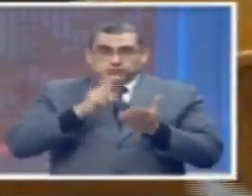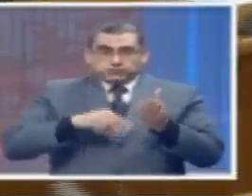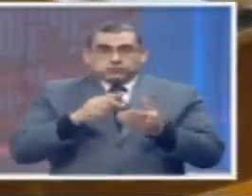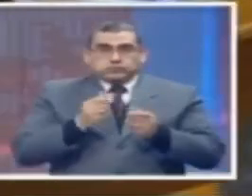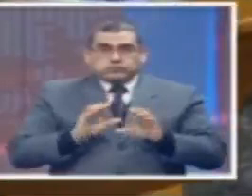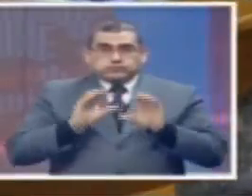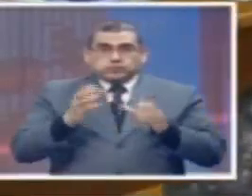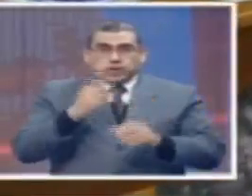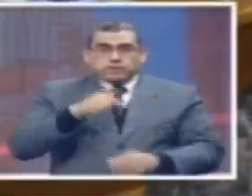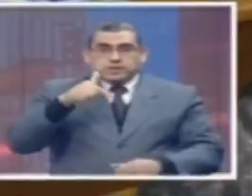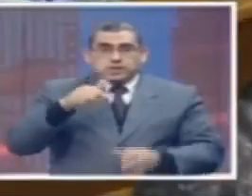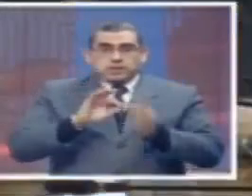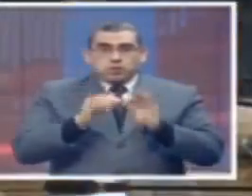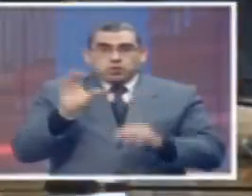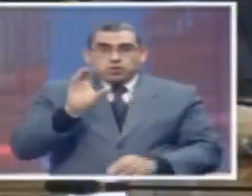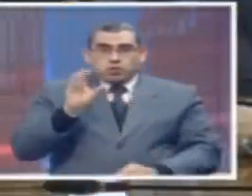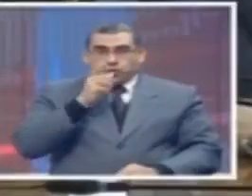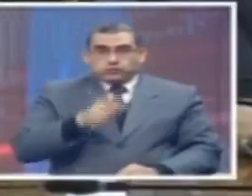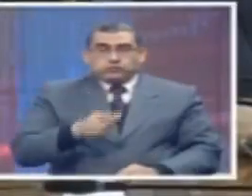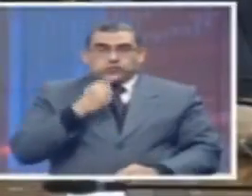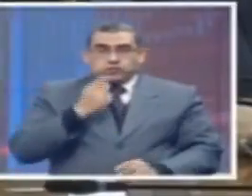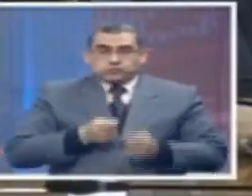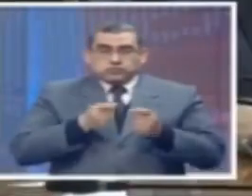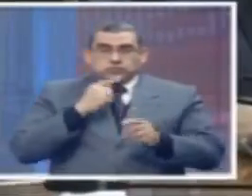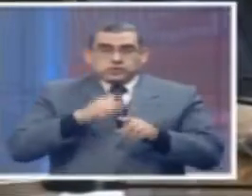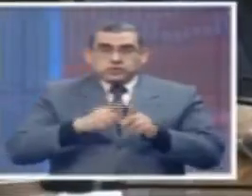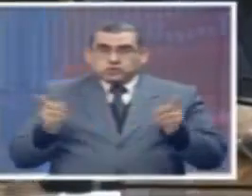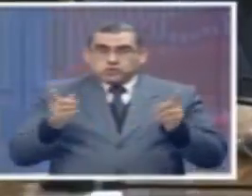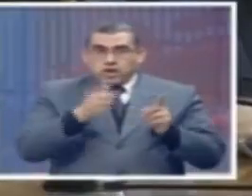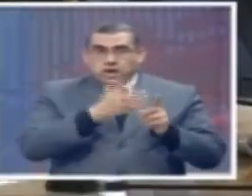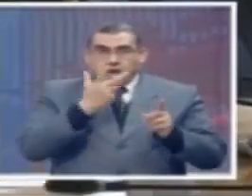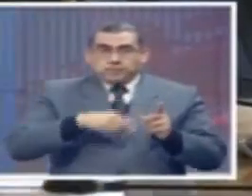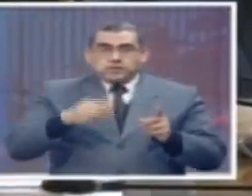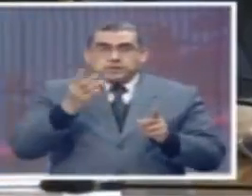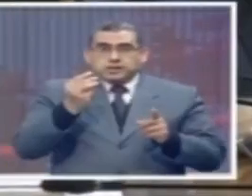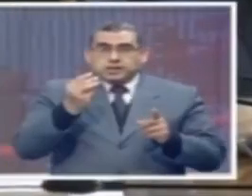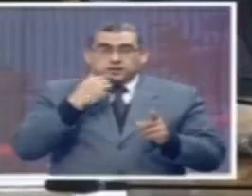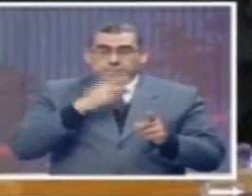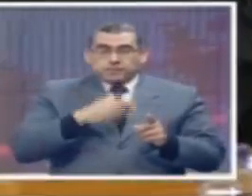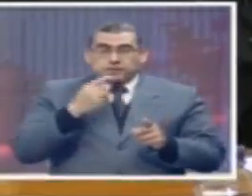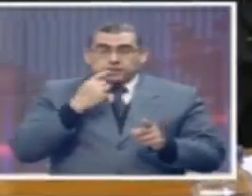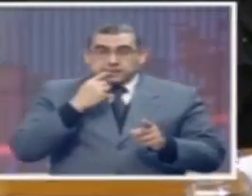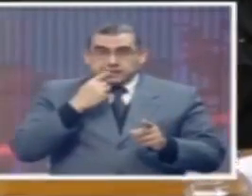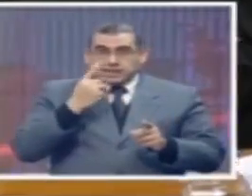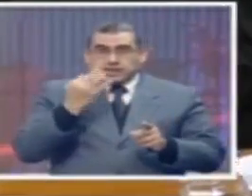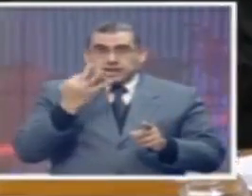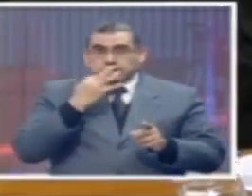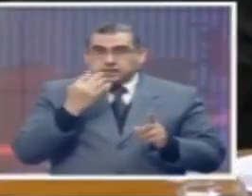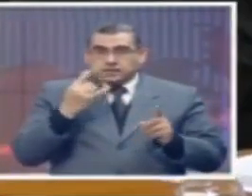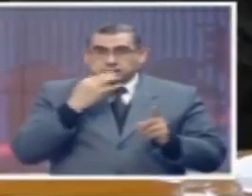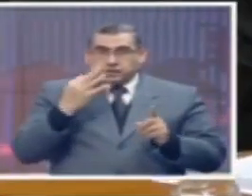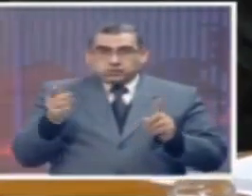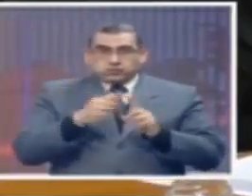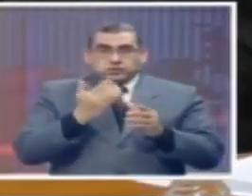بقيمة 6 ملايين يورو ولمدة زمنية تصل إلى 3 سنوات للتعاون في الحد